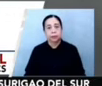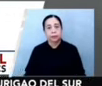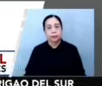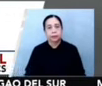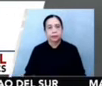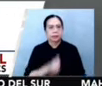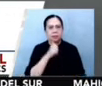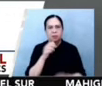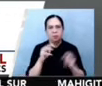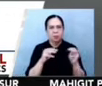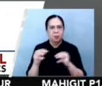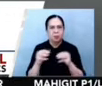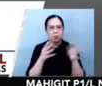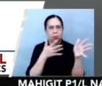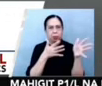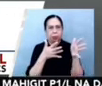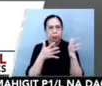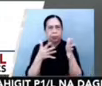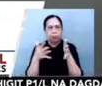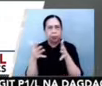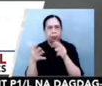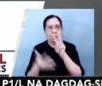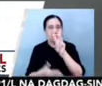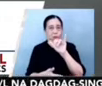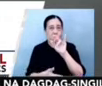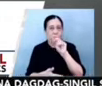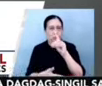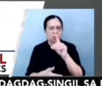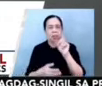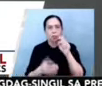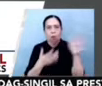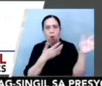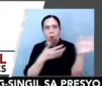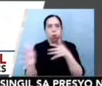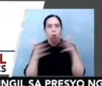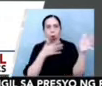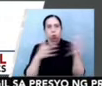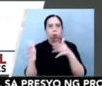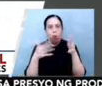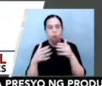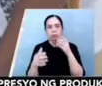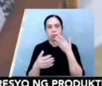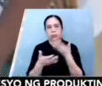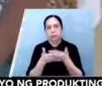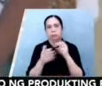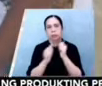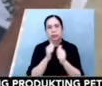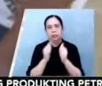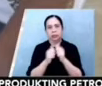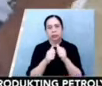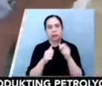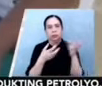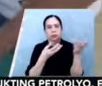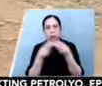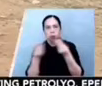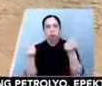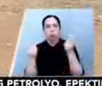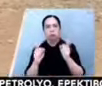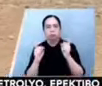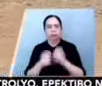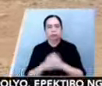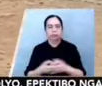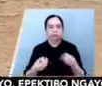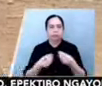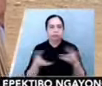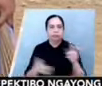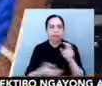mabagal dapat medyo malakas-lakas para hindi mag-stay sa isang lugar yung sulfur dioxide natin namahagi na ng n95